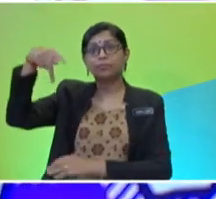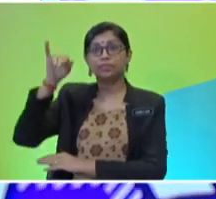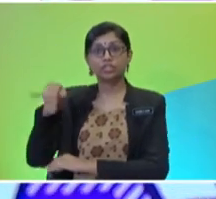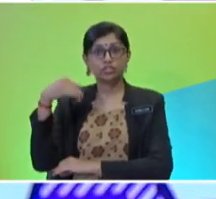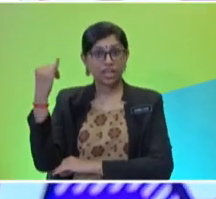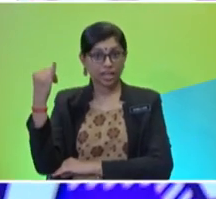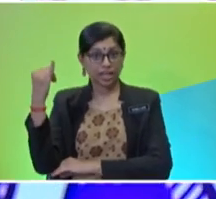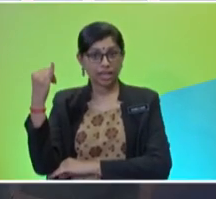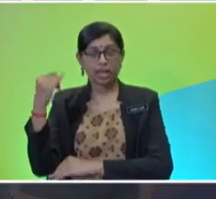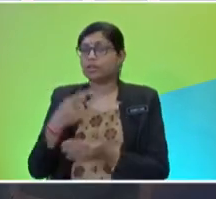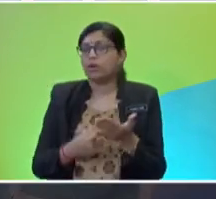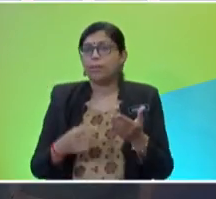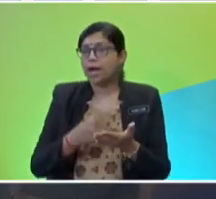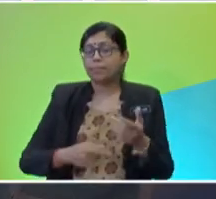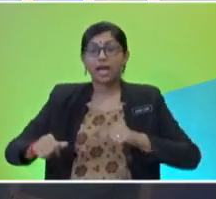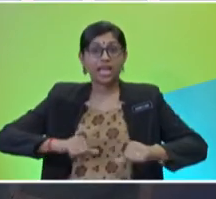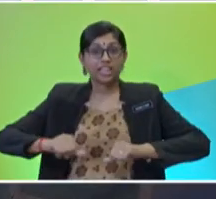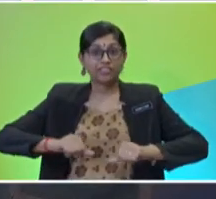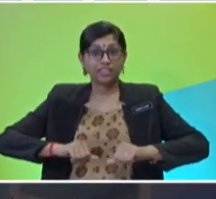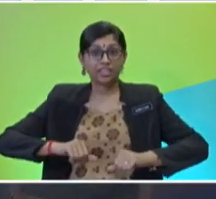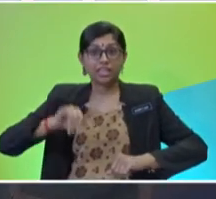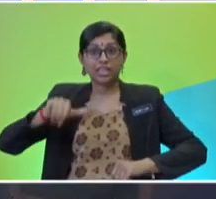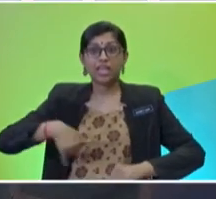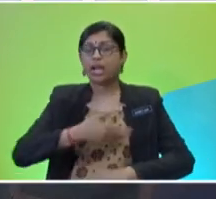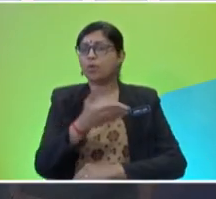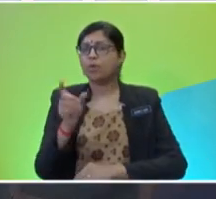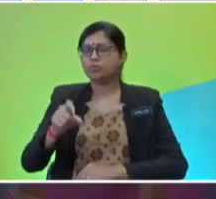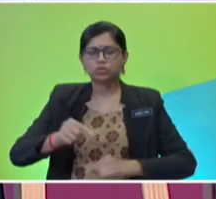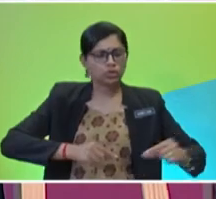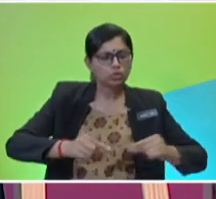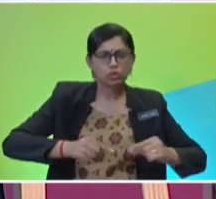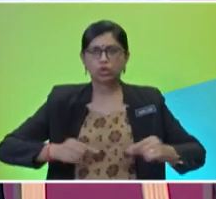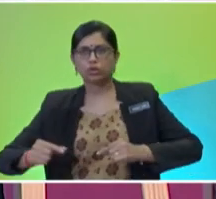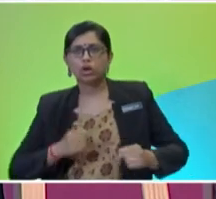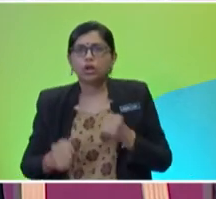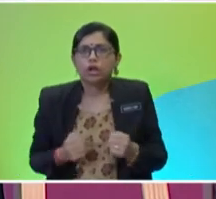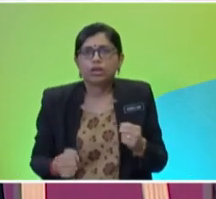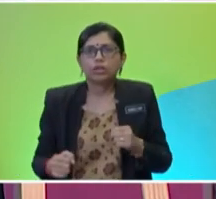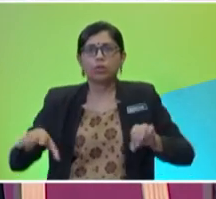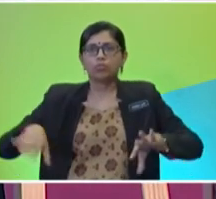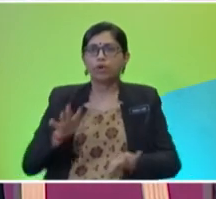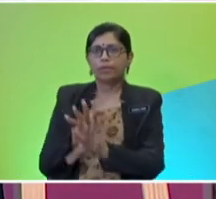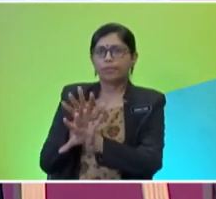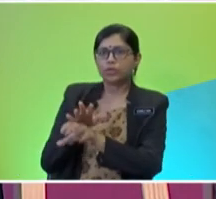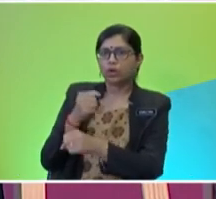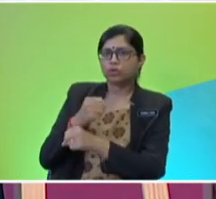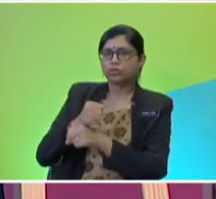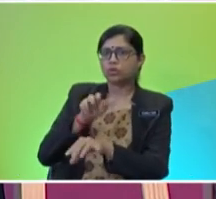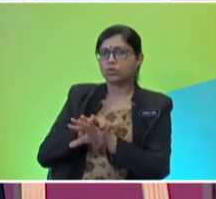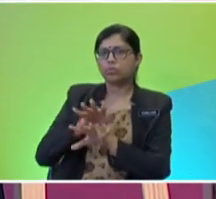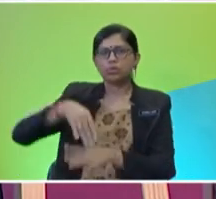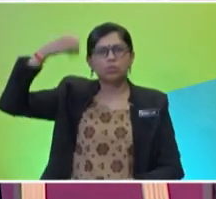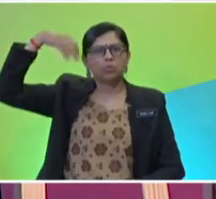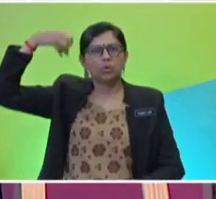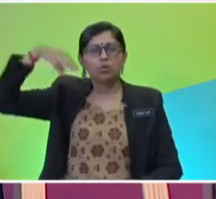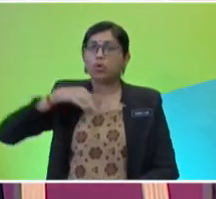Untuk sebarang aktiviti yang memerlukan banyak pergerakan, nak lari ke, nak berlompat ataupun nak